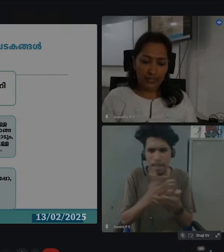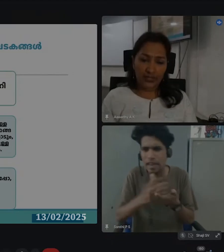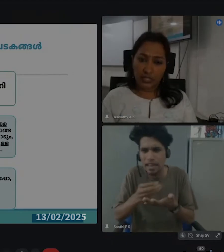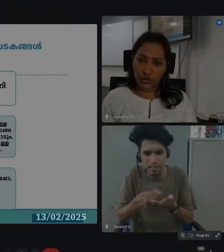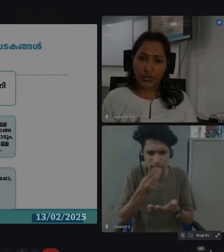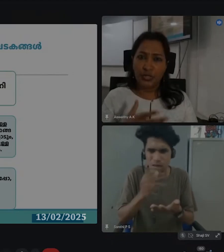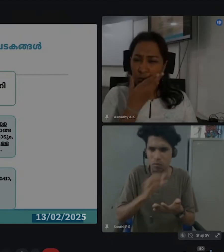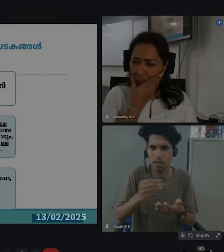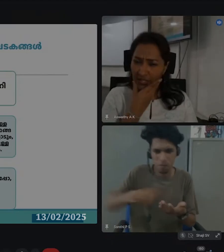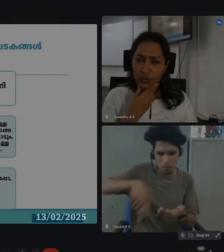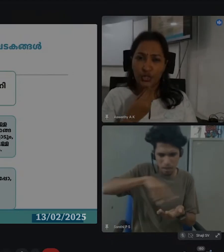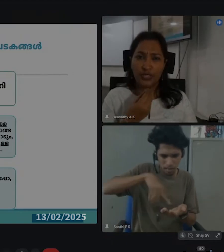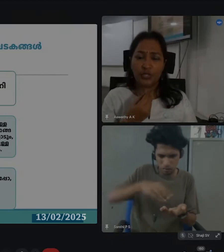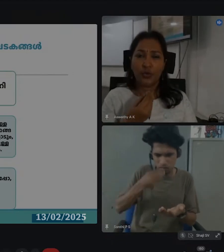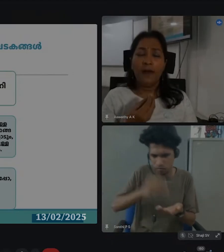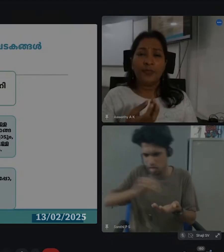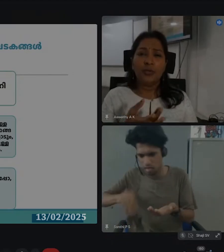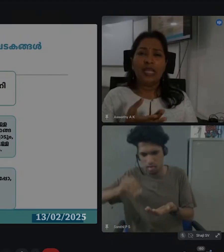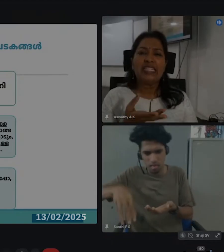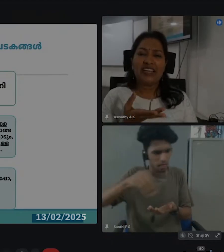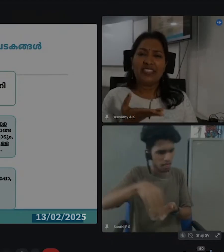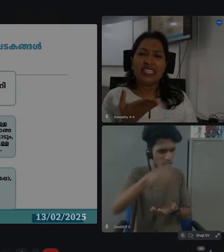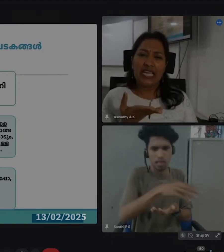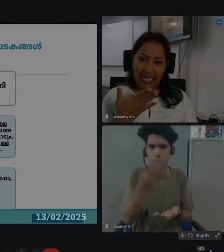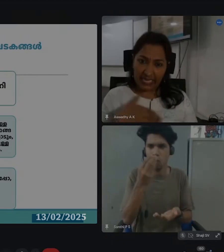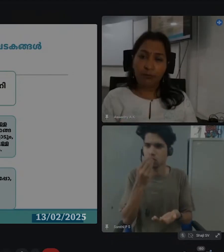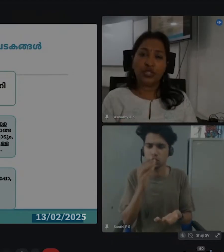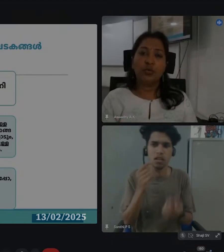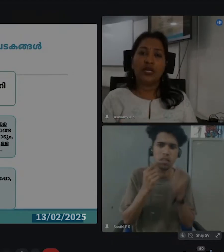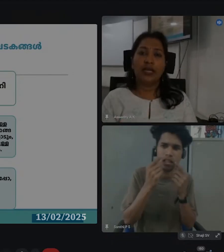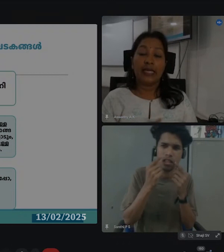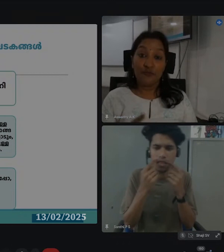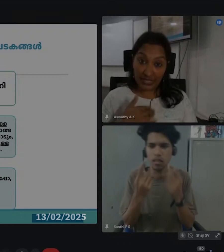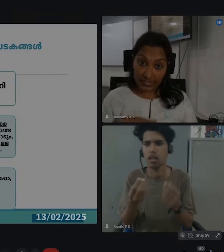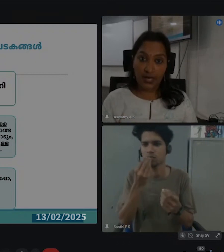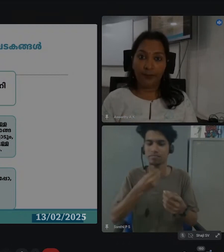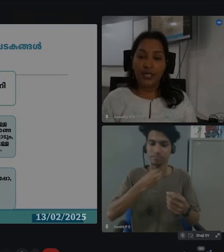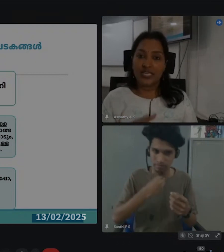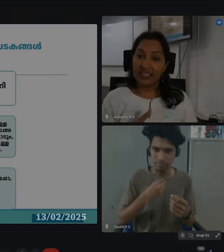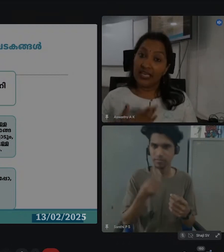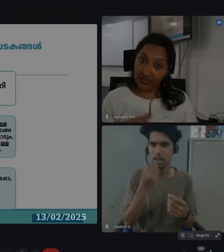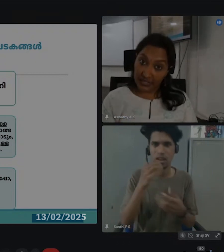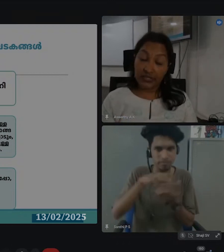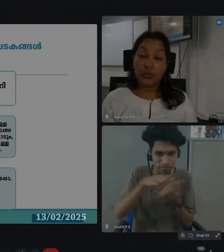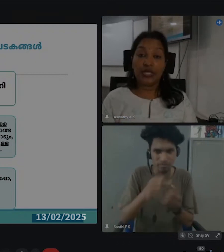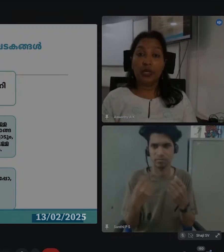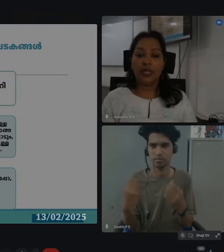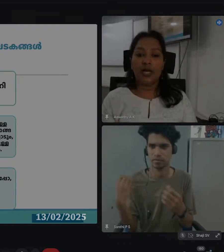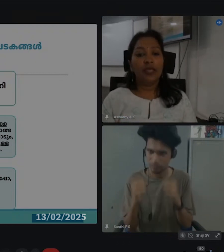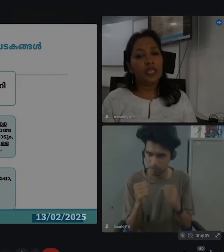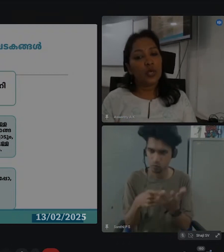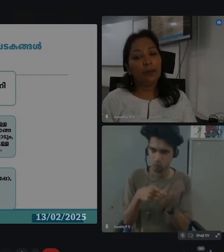എല്ലാം പാത്രത്തിന്റെ ചുറ്റിനും ഇടുന്നു, ചുണ്ടിന്റെ ചുറ്റിനും ഇരിക്കുന്നു, അതും അല്ലെങ്കിൽ ചവയ്ക്കാൻ ബുദ്ധിമുട്ട് കാണിക്കാം, വിഴുങ്ങാം, ചവയ്ക്കാതെ വിഴുങ്ങുന്ന